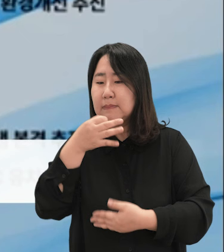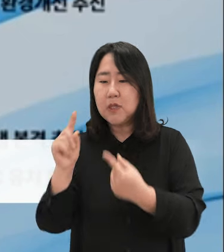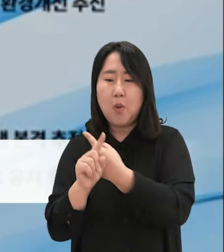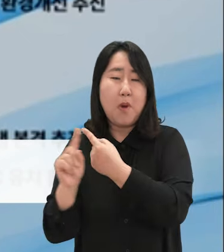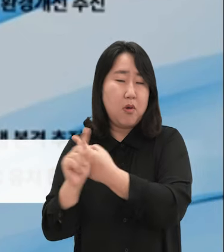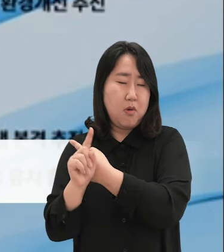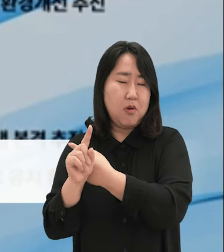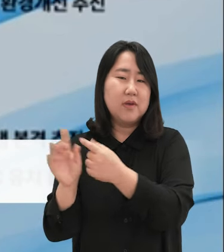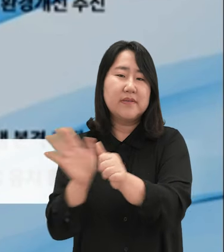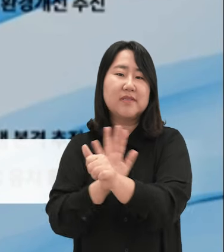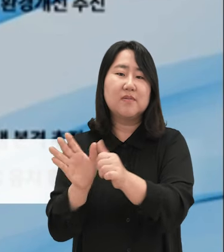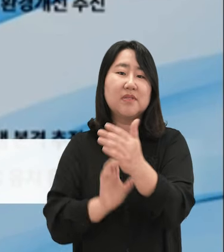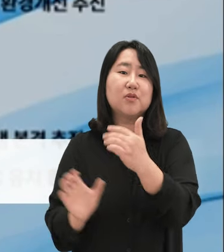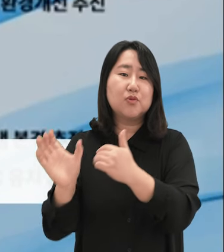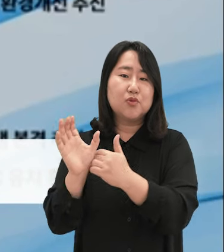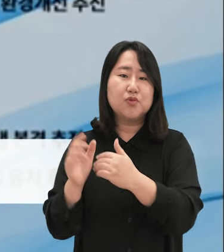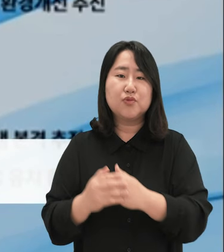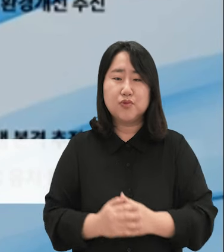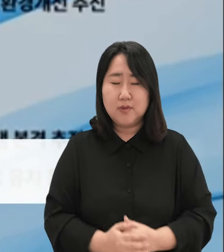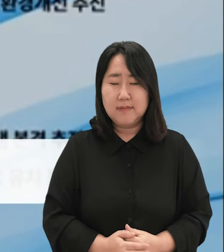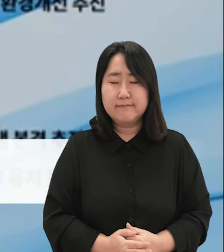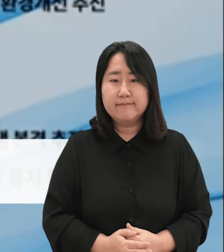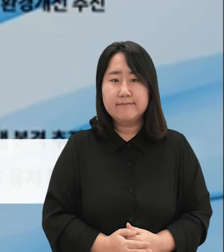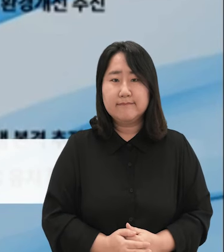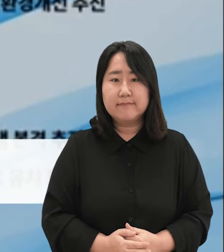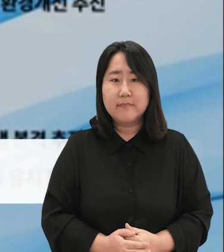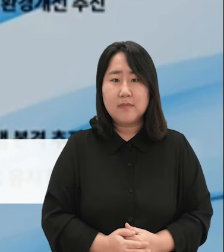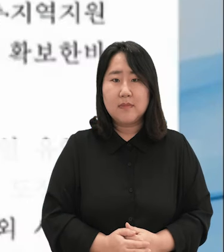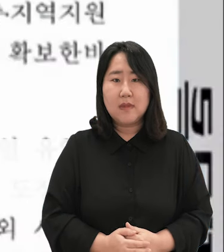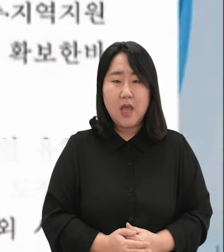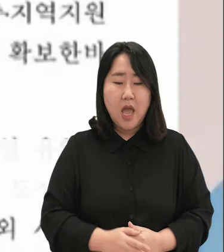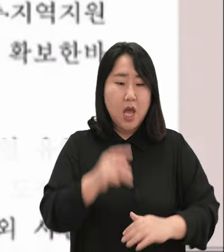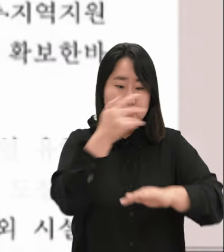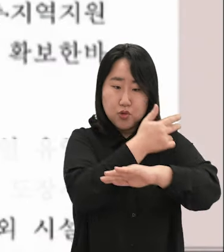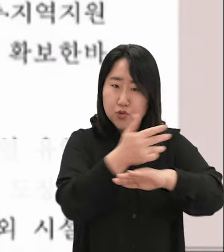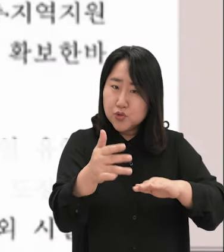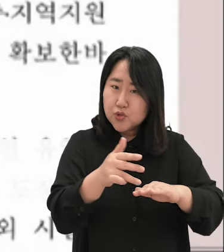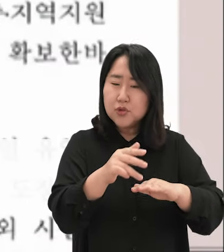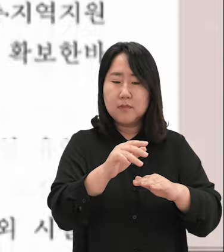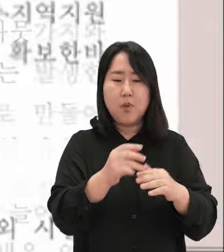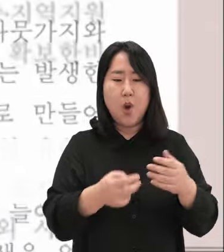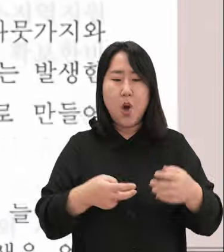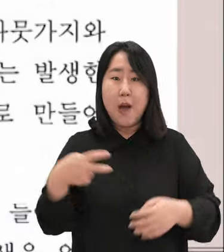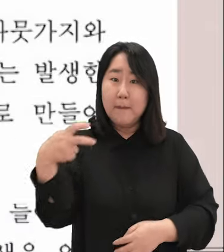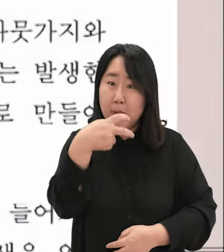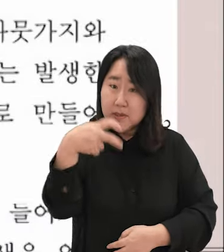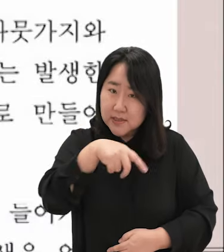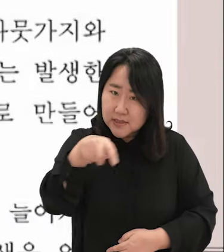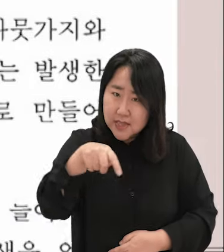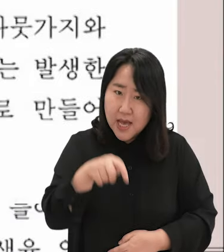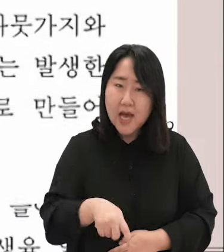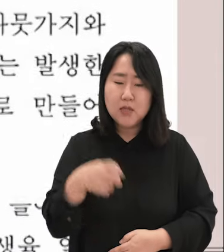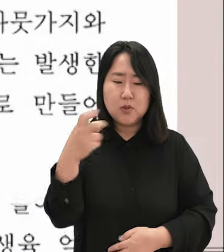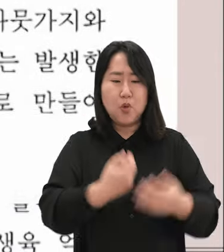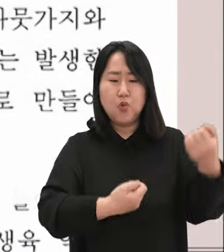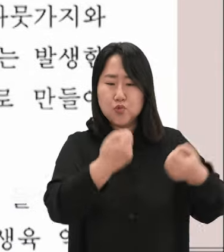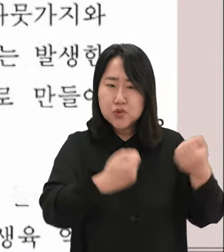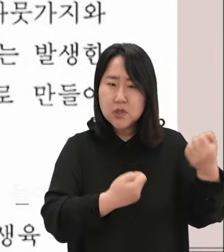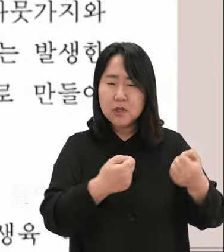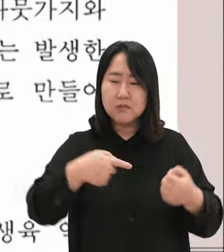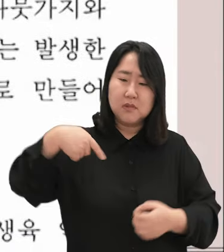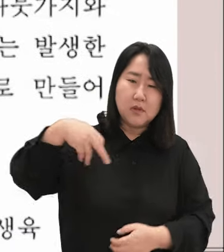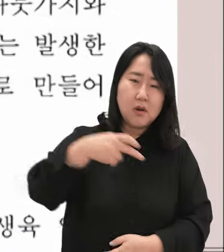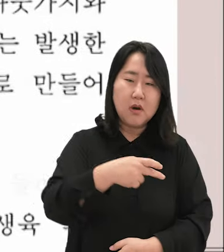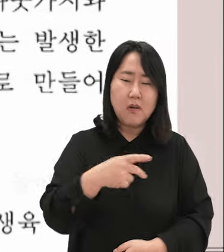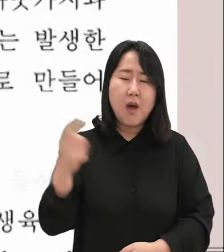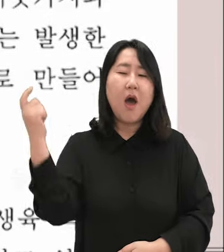읽어드립니다 서비스를 추가합니다 이번 콘텐츠는 충 출근길 대중교통 안에서 또는 운전을 하거나